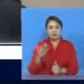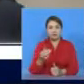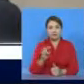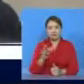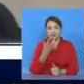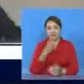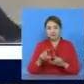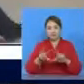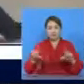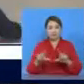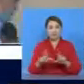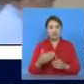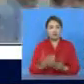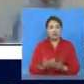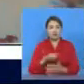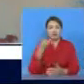жылыжайлар,